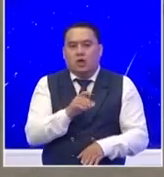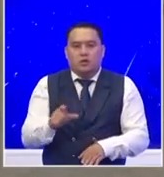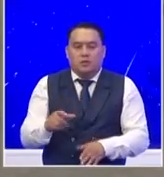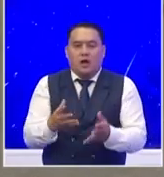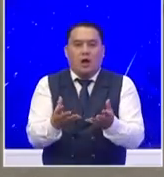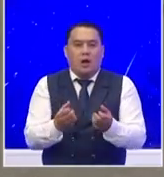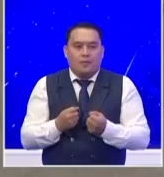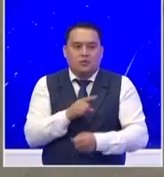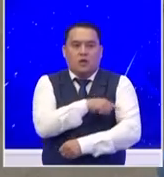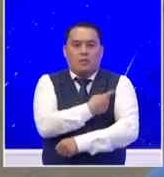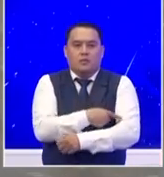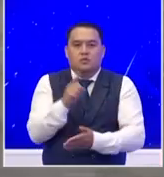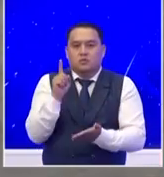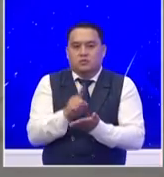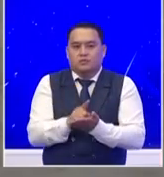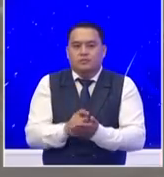болса, медбике болу керек.